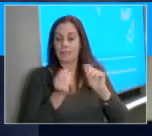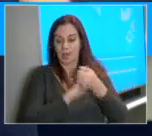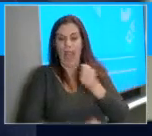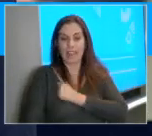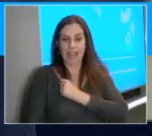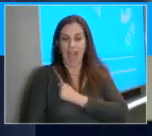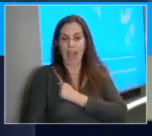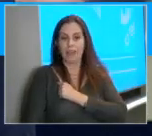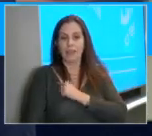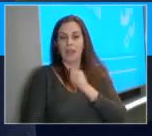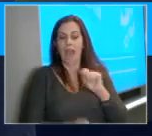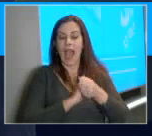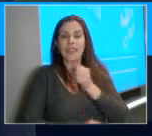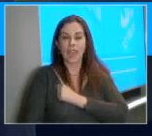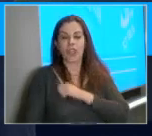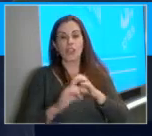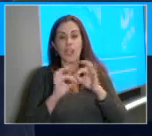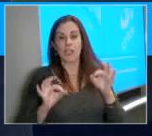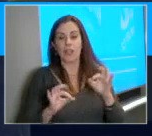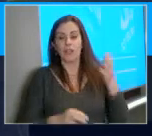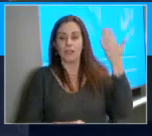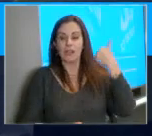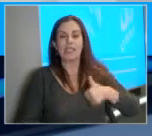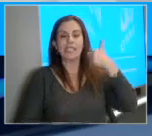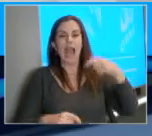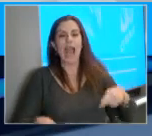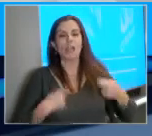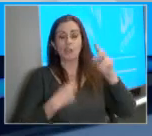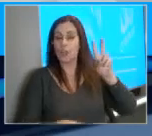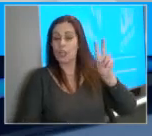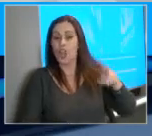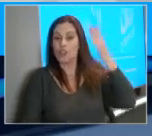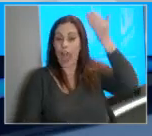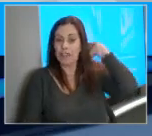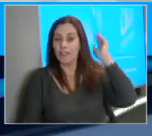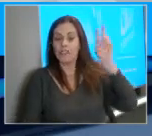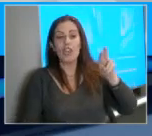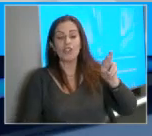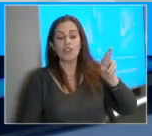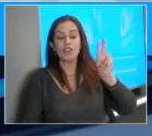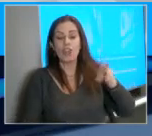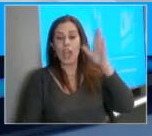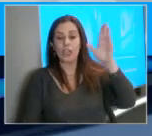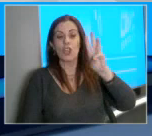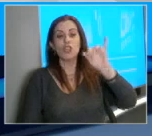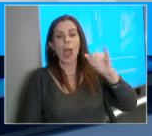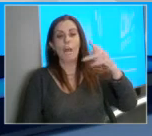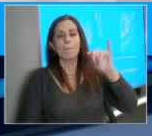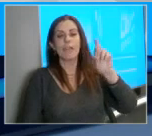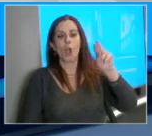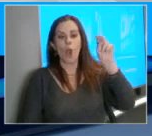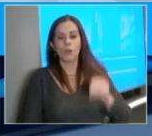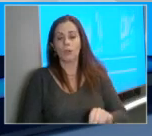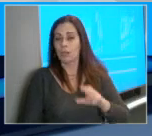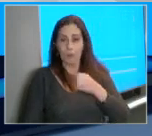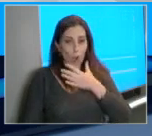שלו במשרד החינוך, וההדתה דרך אגב שהתחיל אותה שי פירון עוד מטעם יש עתיד, אז שם התחילה ההדתה, הרבה יותר מהחרדים, החרדים אפשר להסתדר,